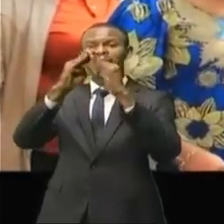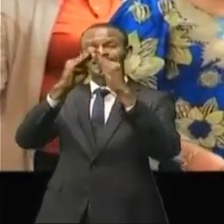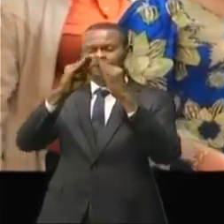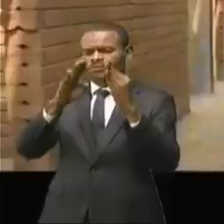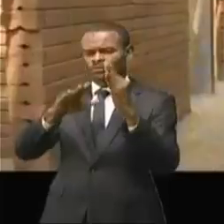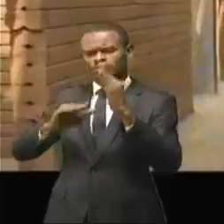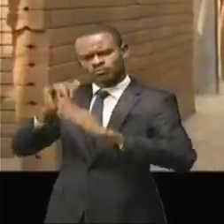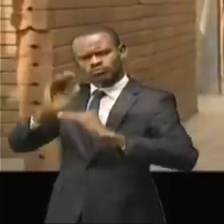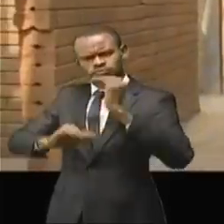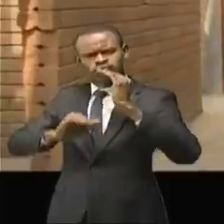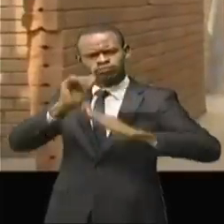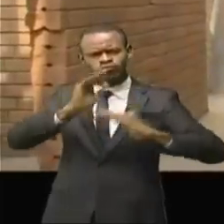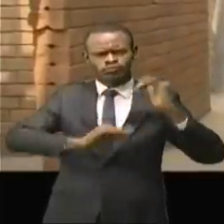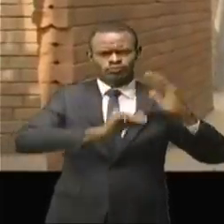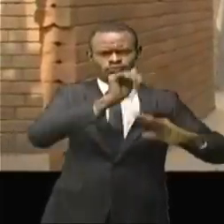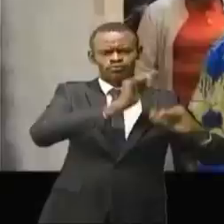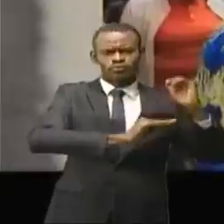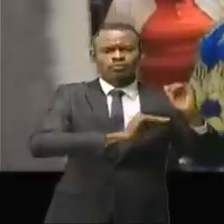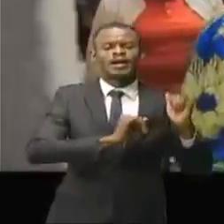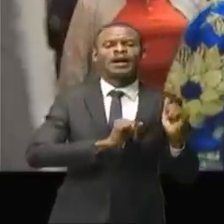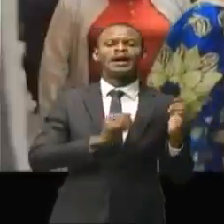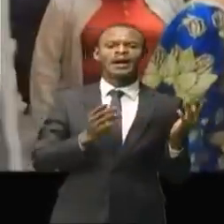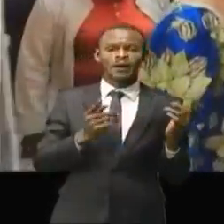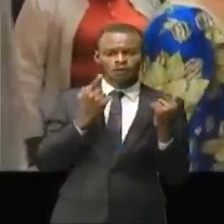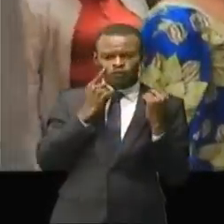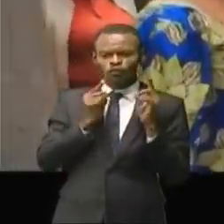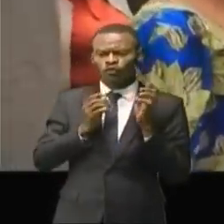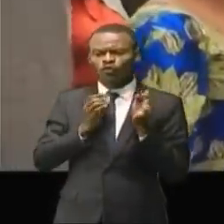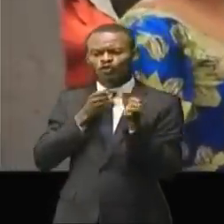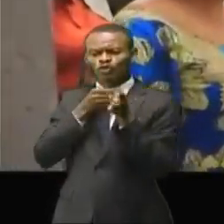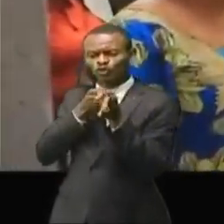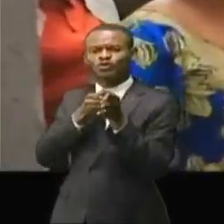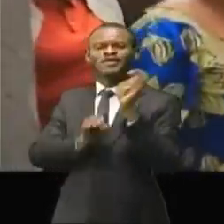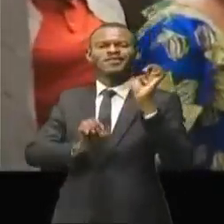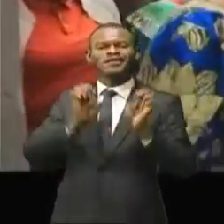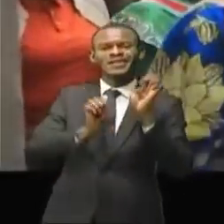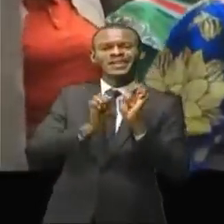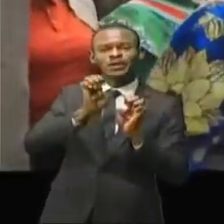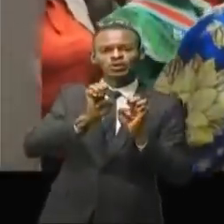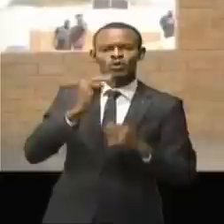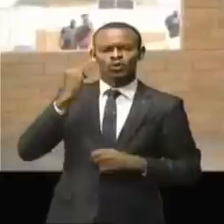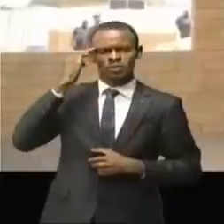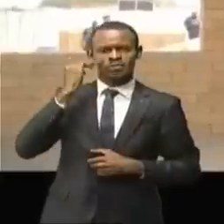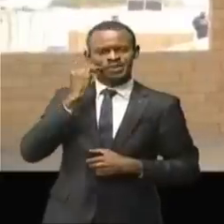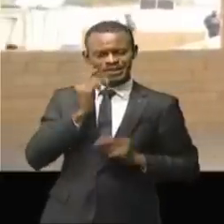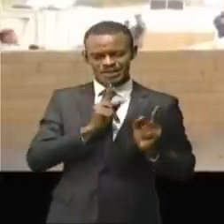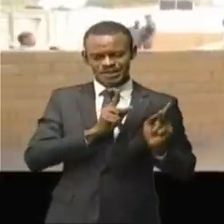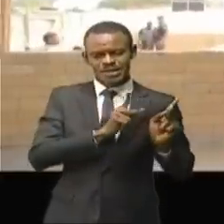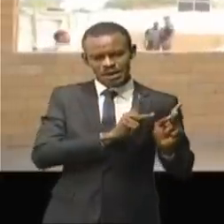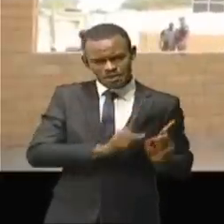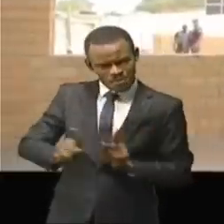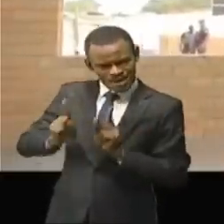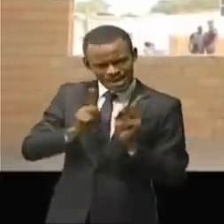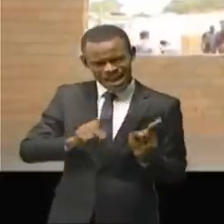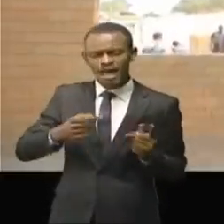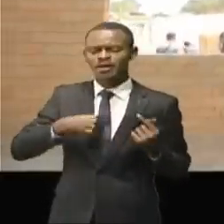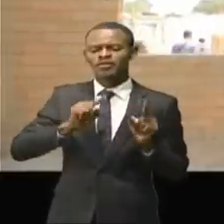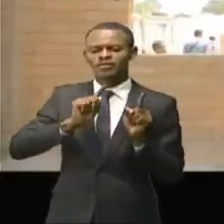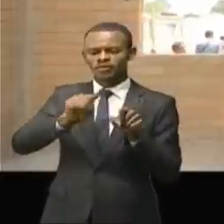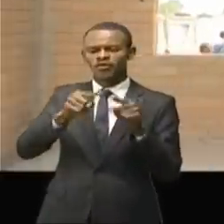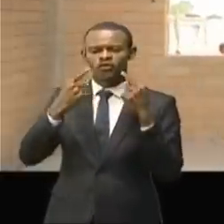du Plan choisit pour amorcer l'évaluation du PDL 145 territoires dans ce coin du Congo central